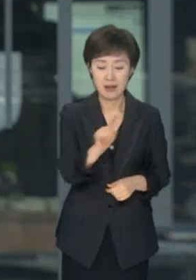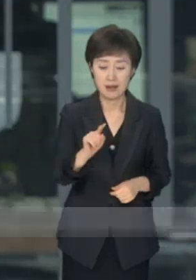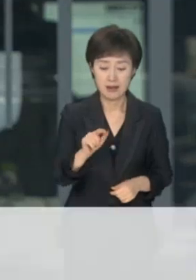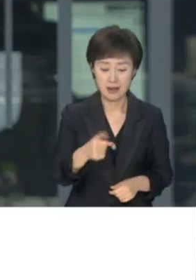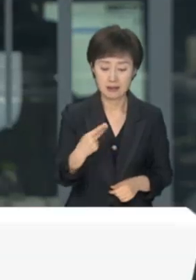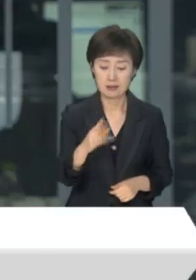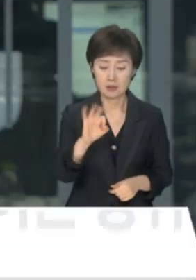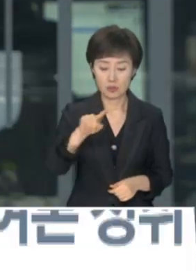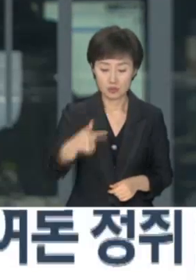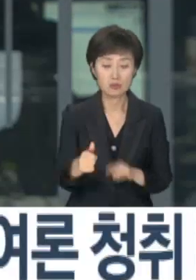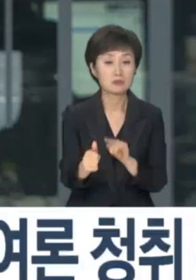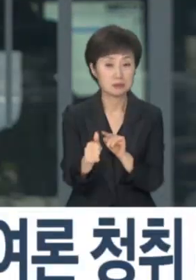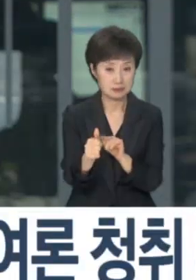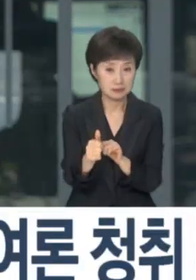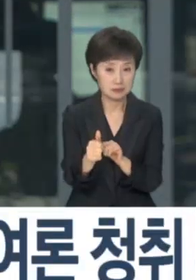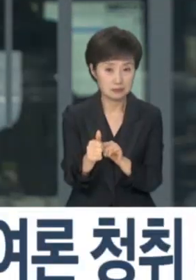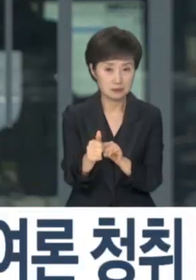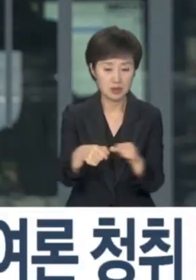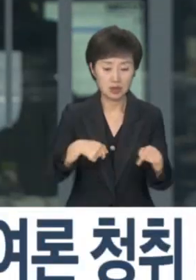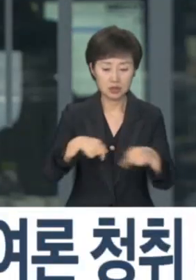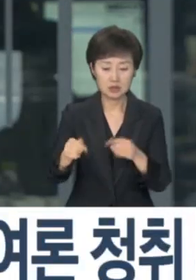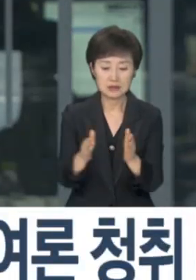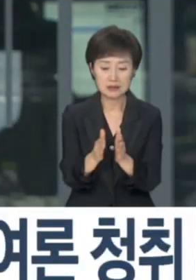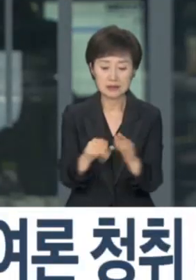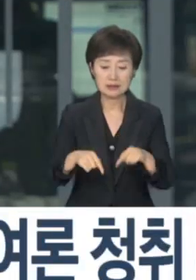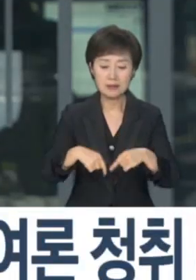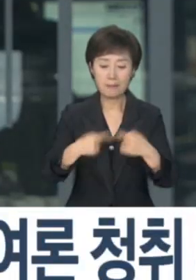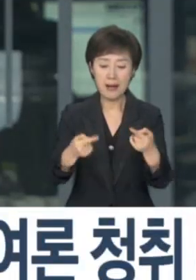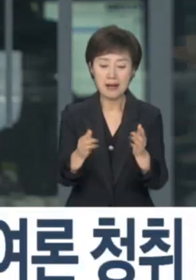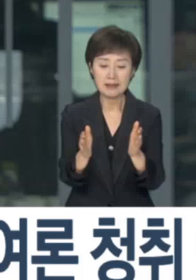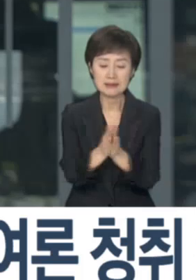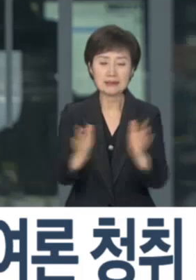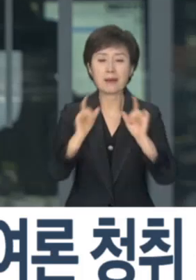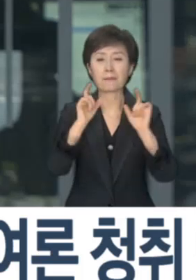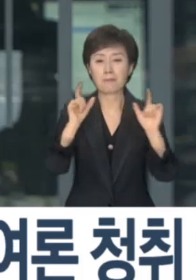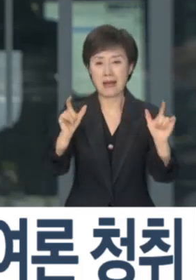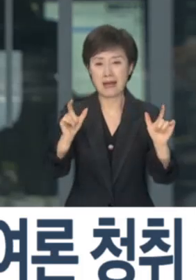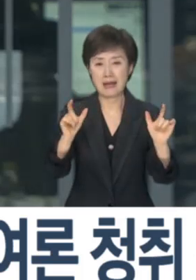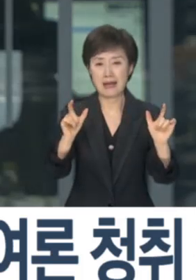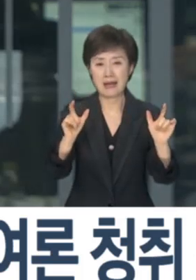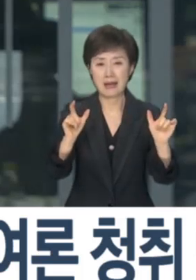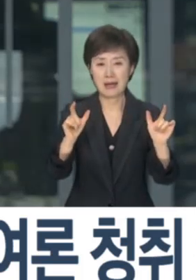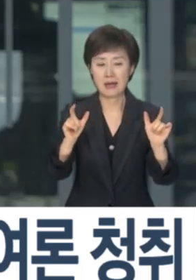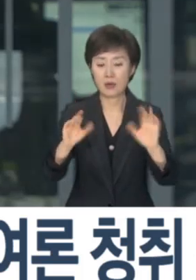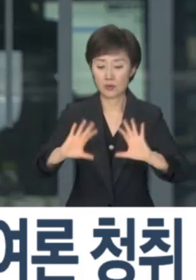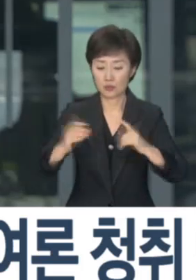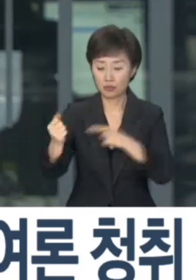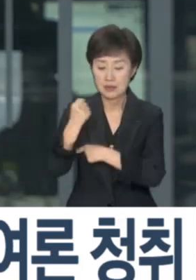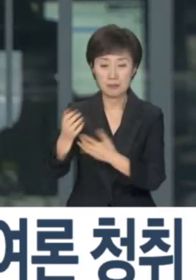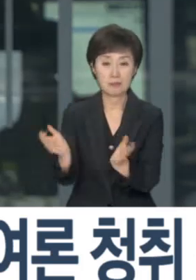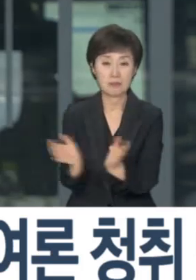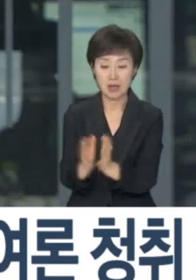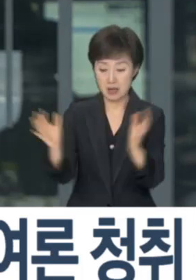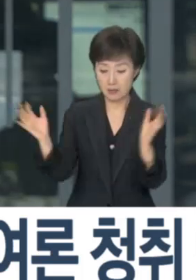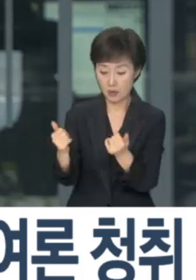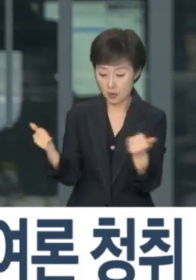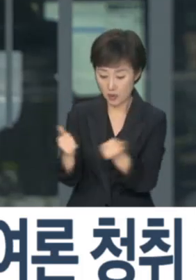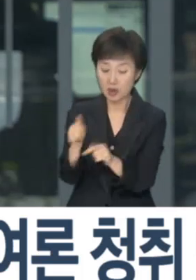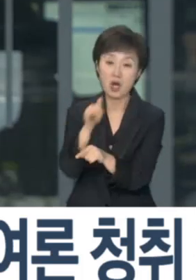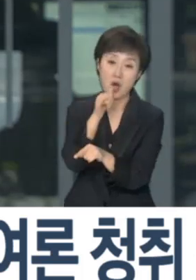한동훈 법무부 장관이 사실상 정치 참여를 시사한 가운데 국민의힘이 오늘 상임고문단 5창 간담회를